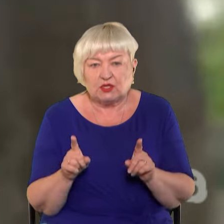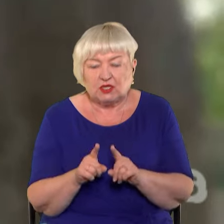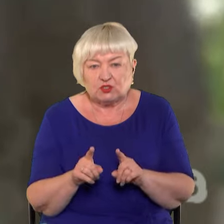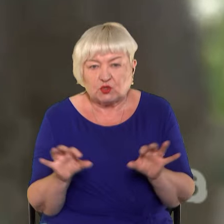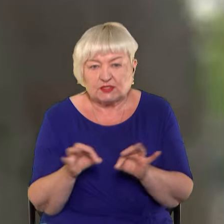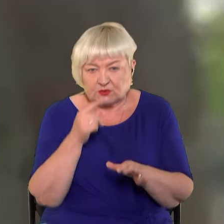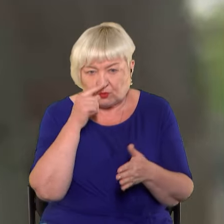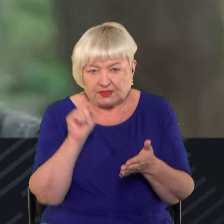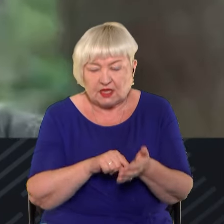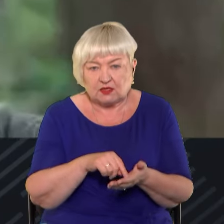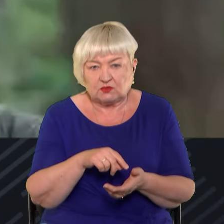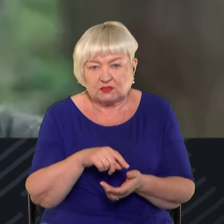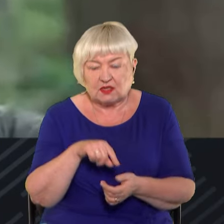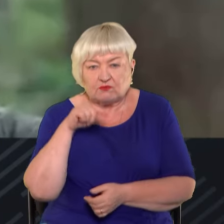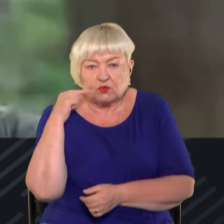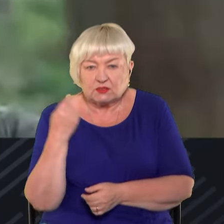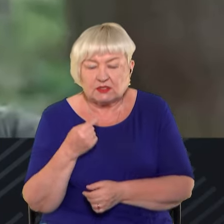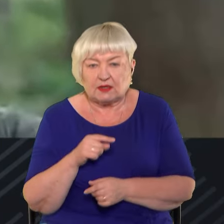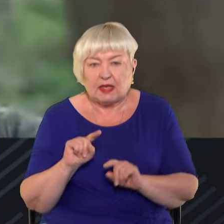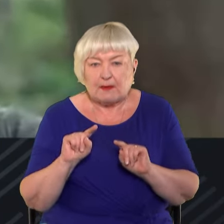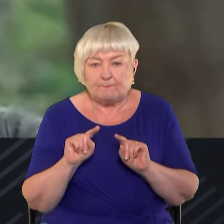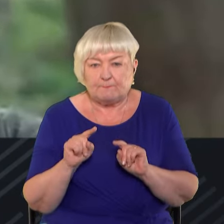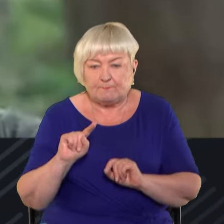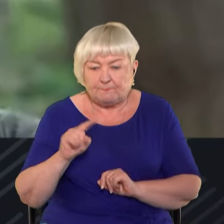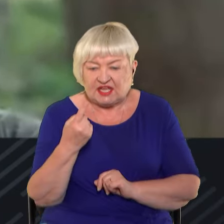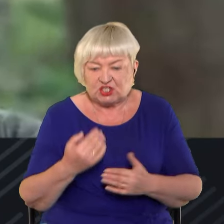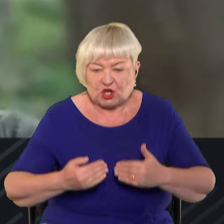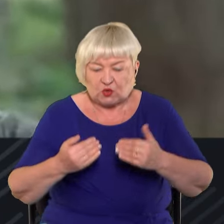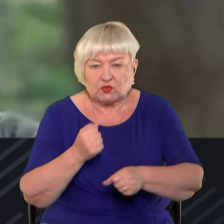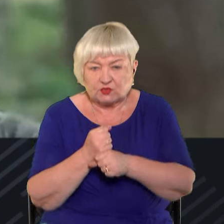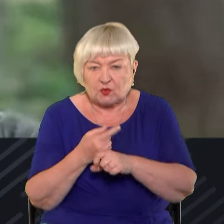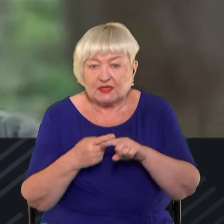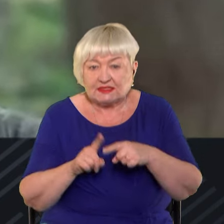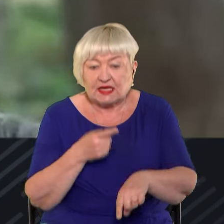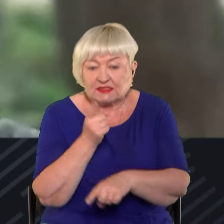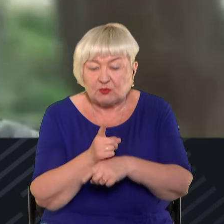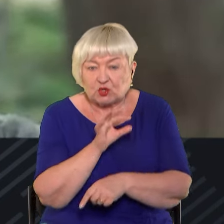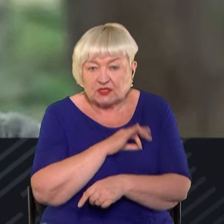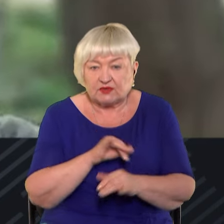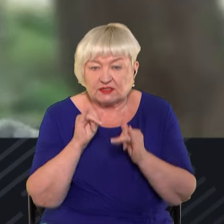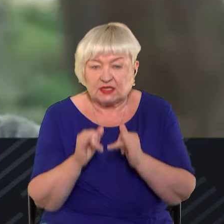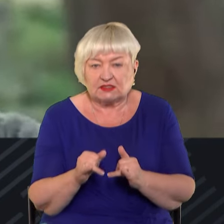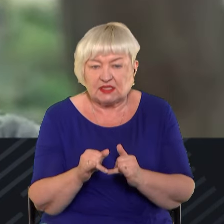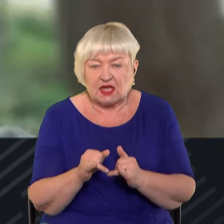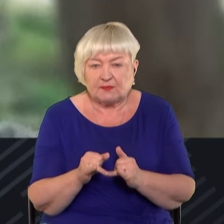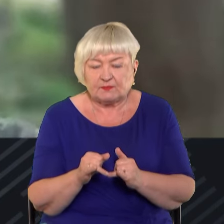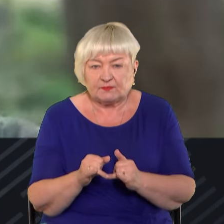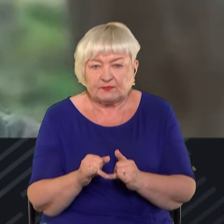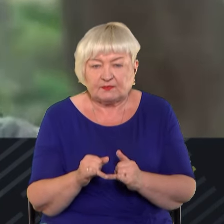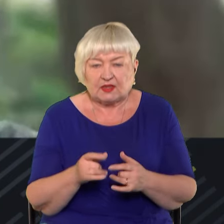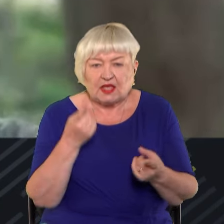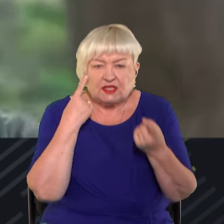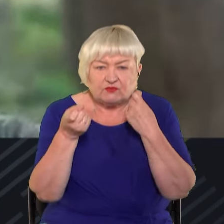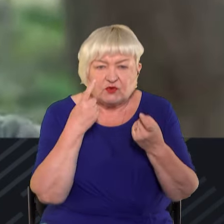в країні-агресорі. Тому перший крок зроблений – це заборона використання для пересилання файлів,